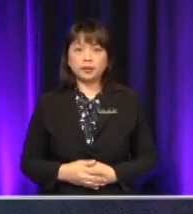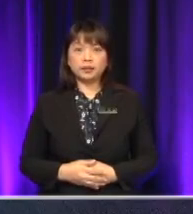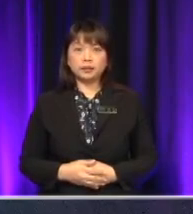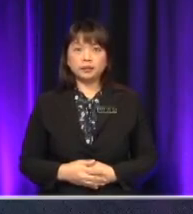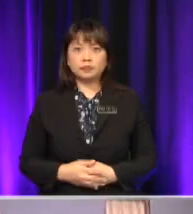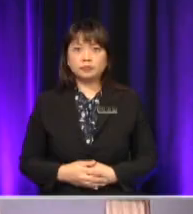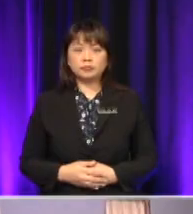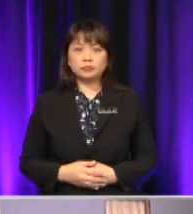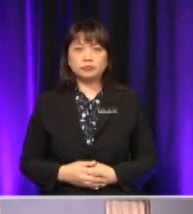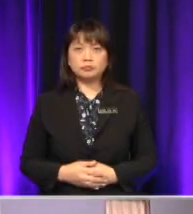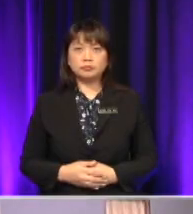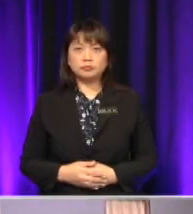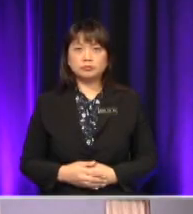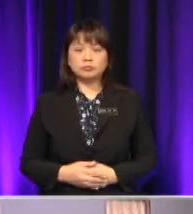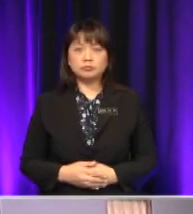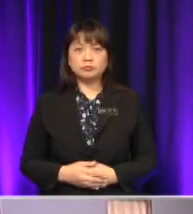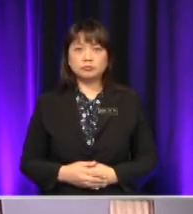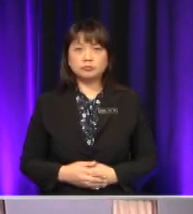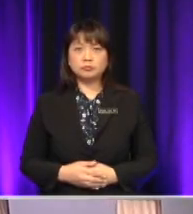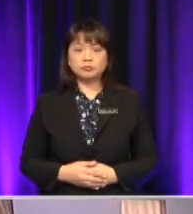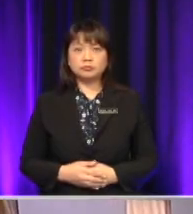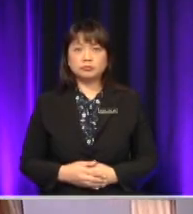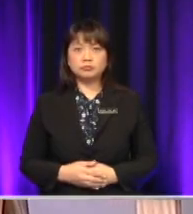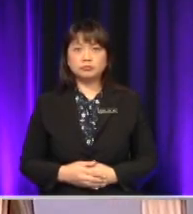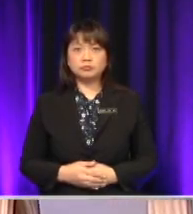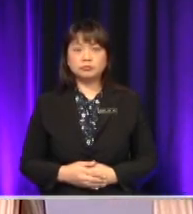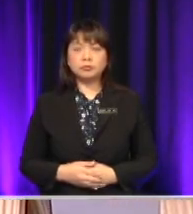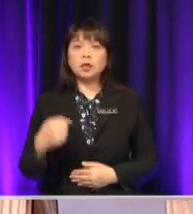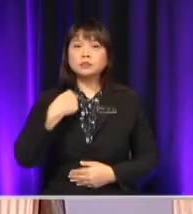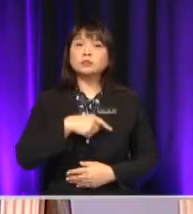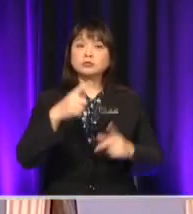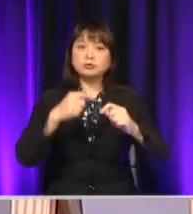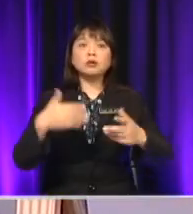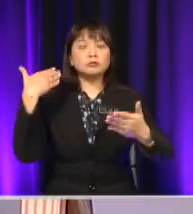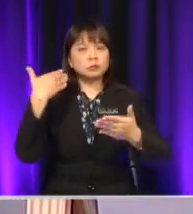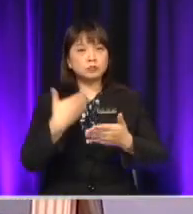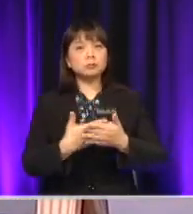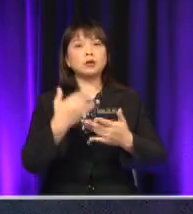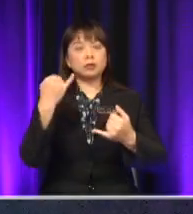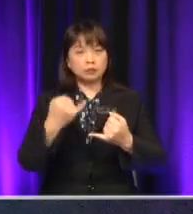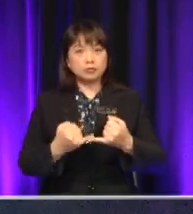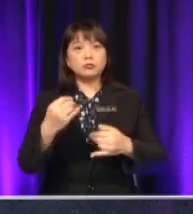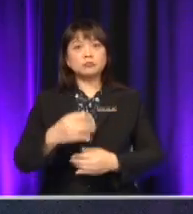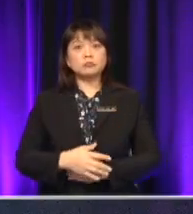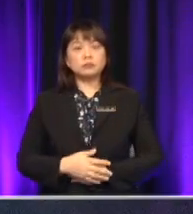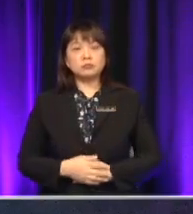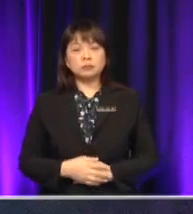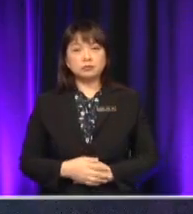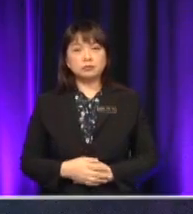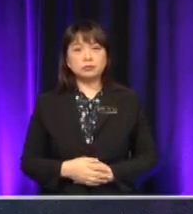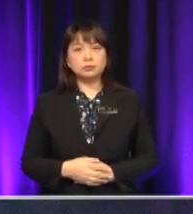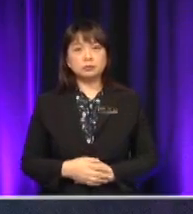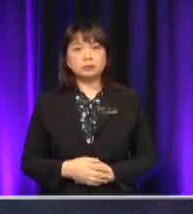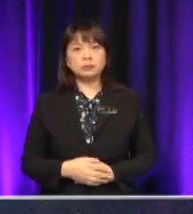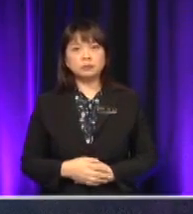Cikgu, bercakap mengenai kesimpulan, kita pun sebenarnya sudah sampai ke penghujung rancangan. Sebelum itu, Hanif, jangan nak